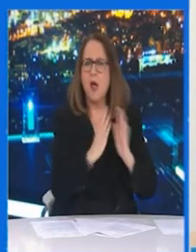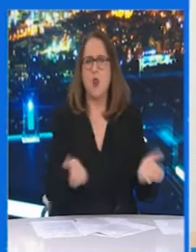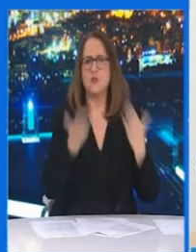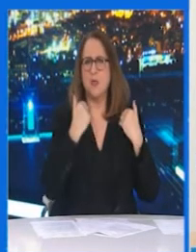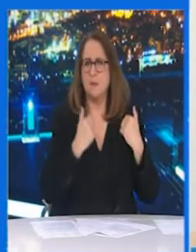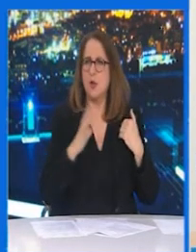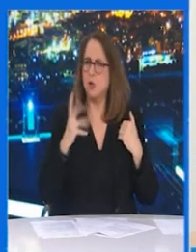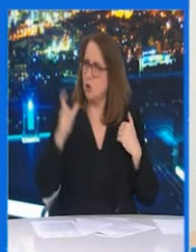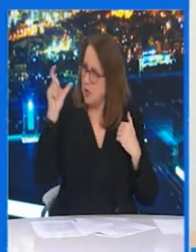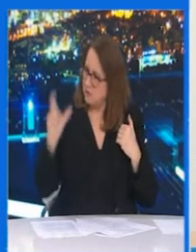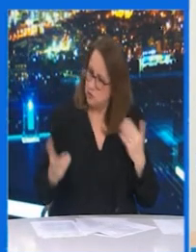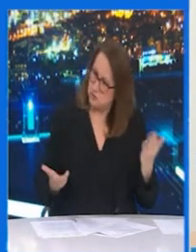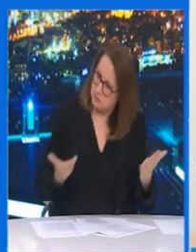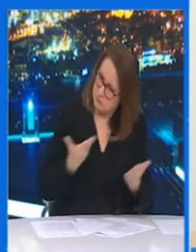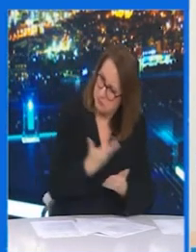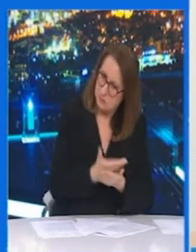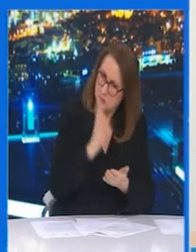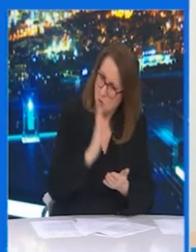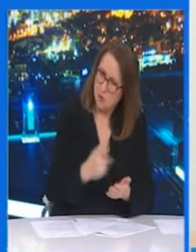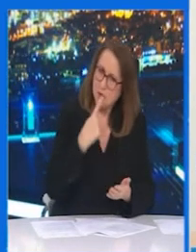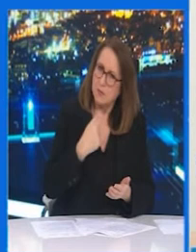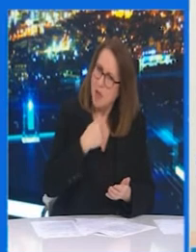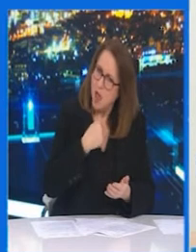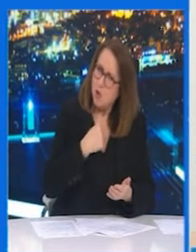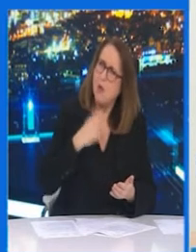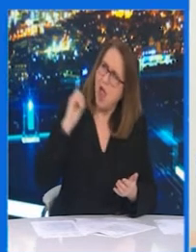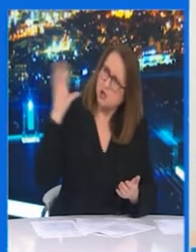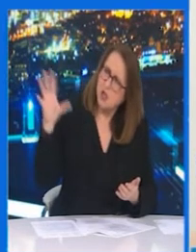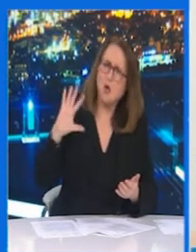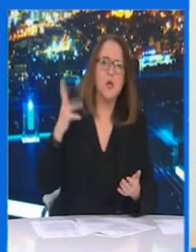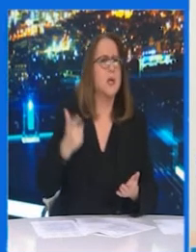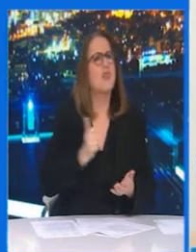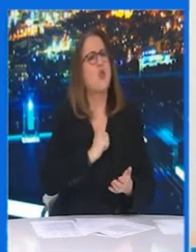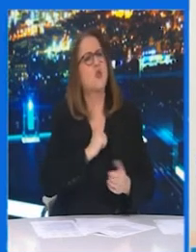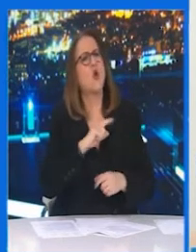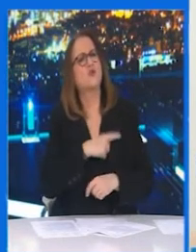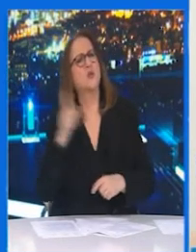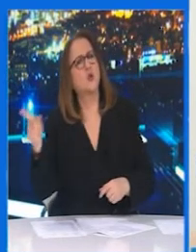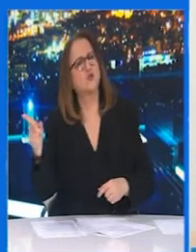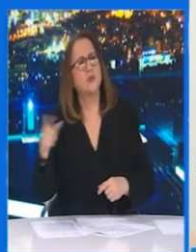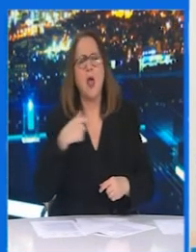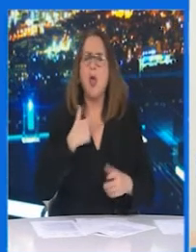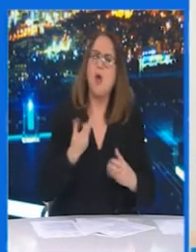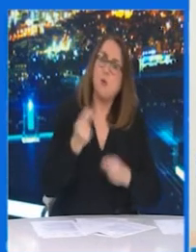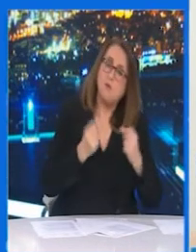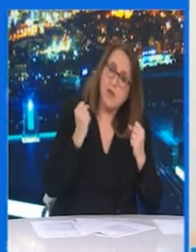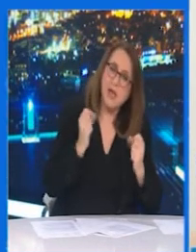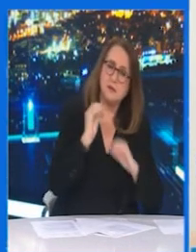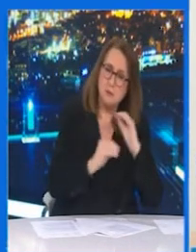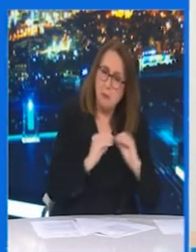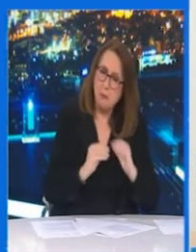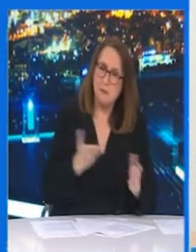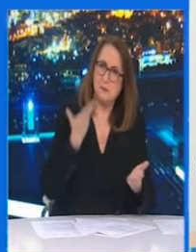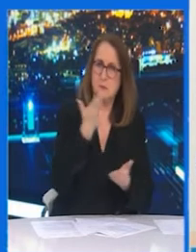στην ομάδα Α. Επίσης, για τις πολύ σπάνιες και εξειδικευμένες παθήσεις, θα υπάρχει δυνατότητα θεράπων ιατρός να υποβάλει